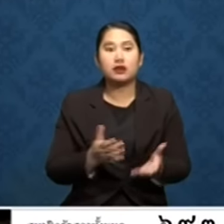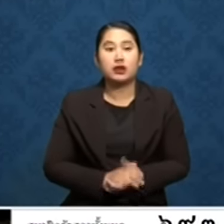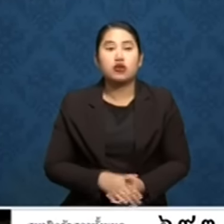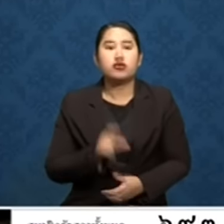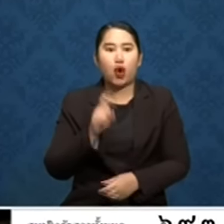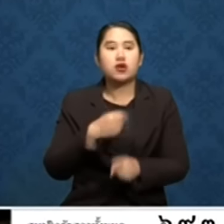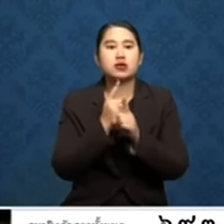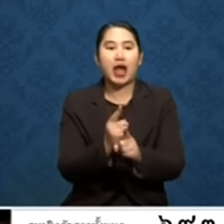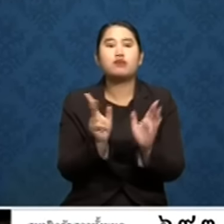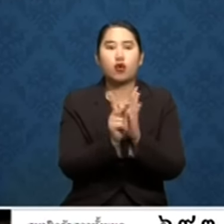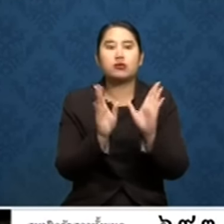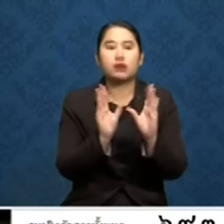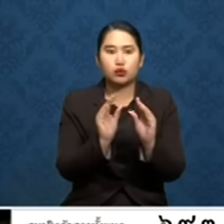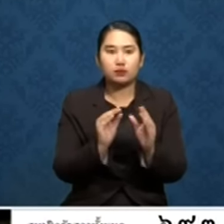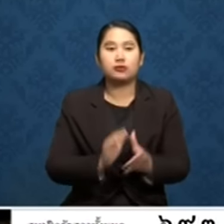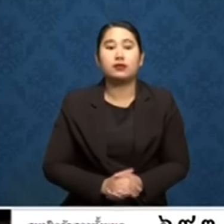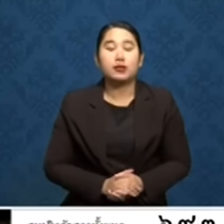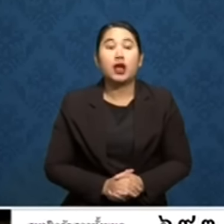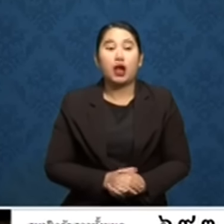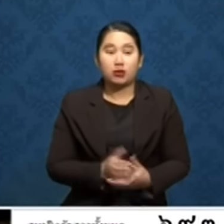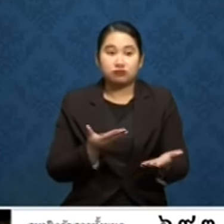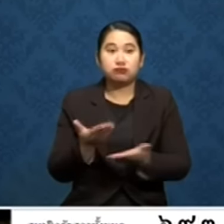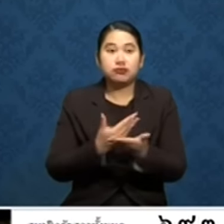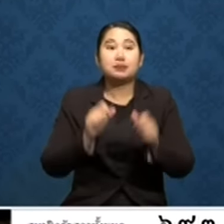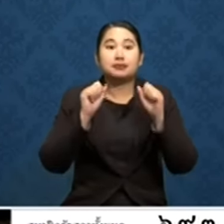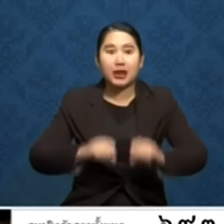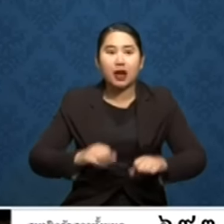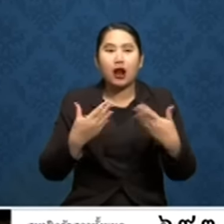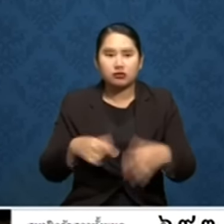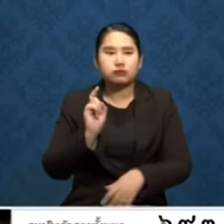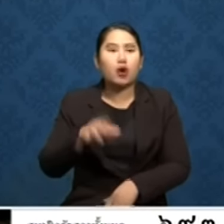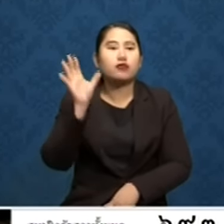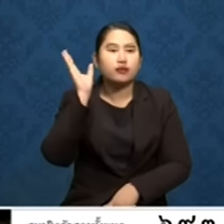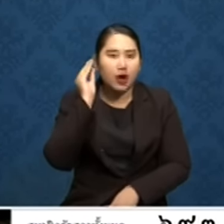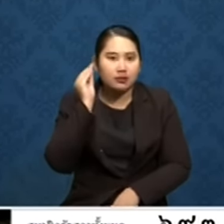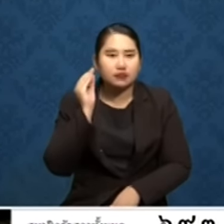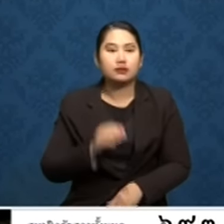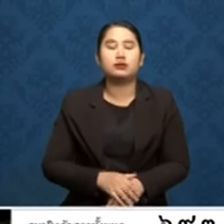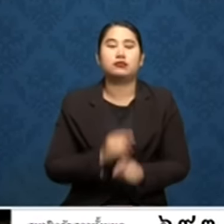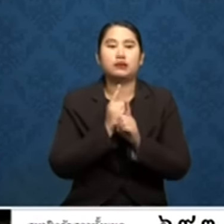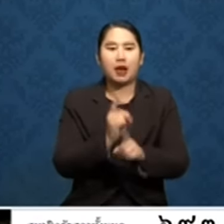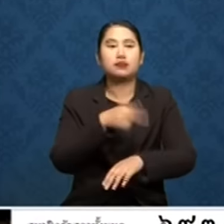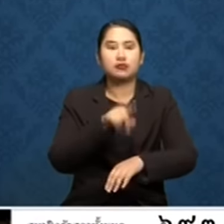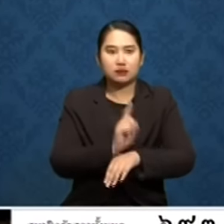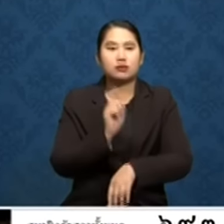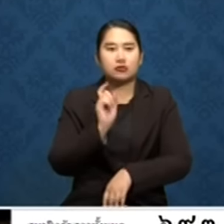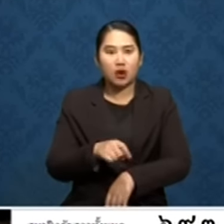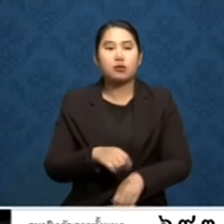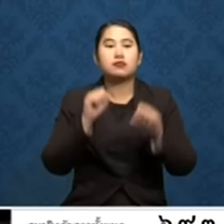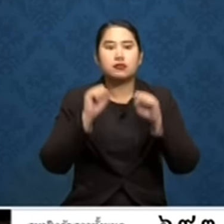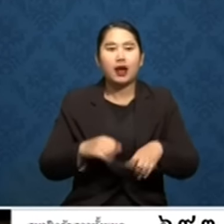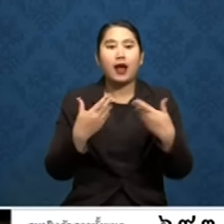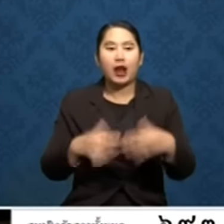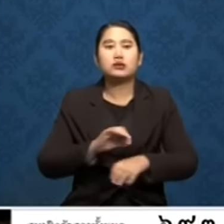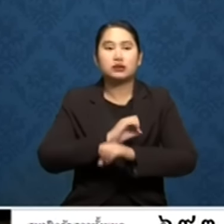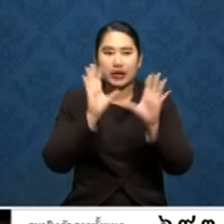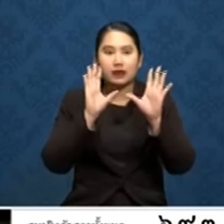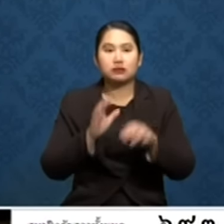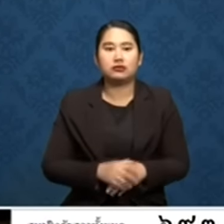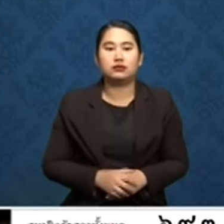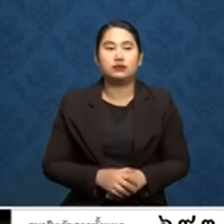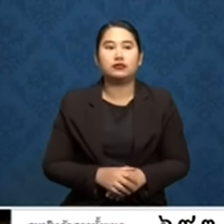องยึดข้อบังคับครับในเมื่อวินิจฉัยแล้วต้องรับฟังเราเชื่อมั่นในตัวท่านประธานนะฮะคำวินิจฉัยถือว่าเป็นเด็ดขาดนะครับ ครับ